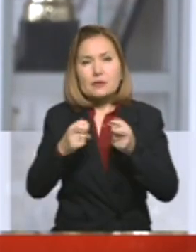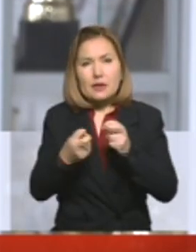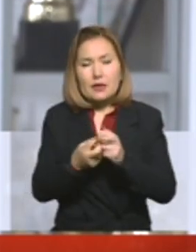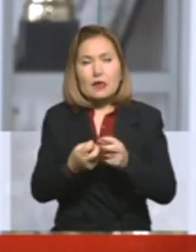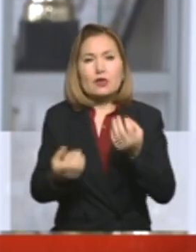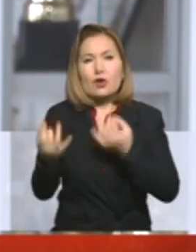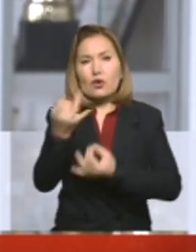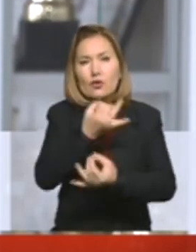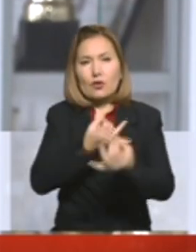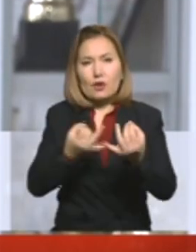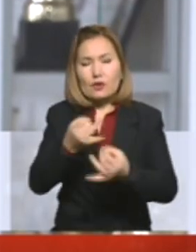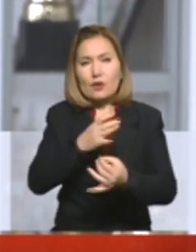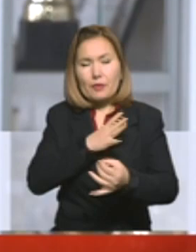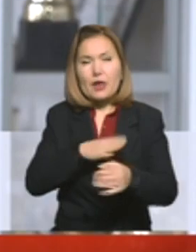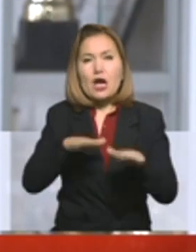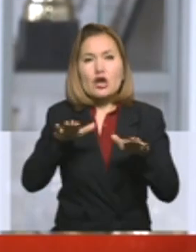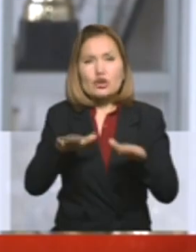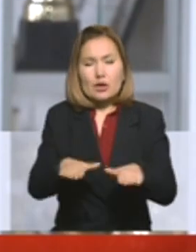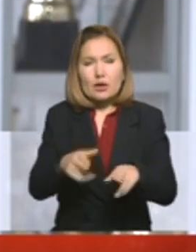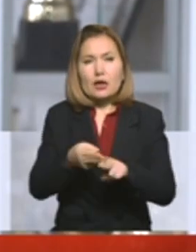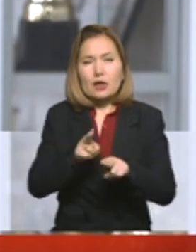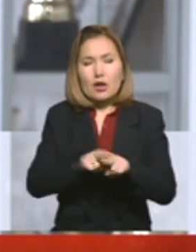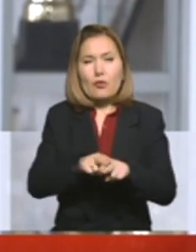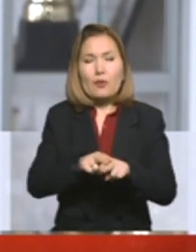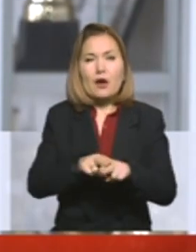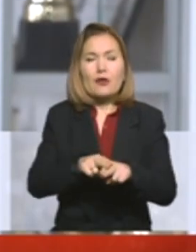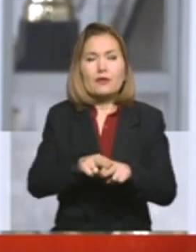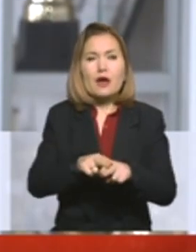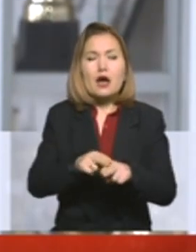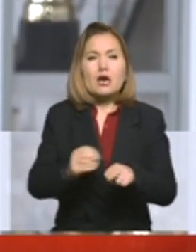жатыр, одан кейінгісі жергілікті өзіміздің